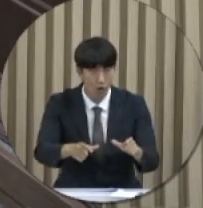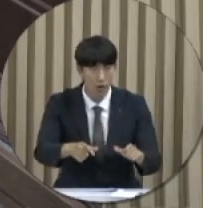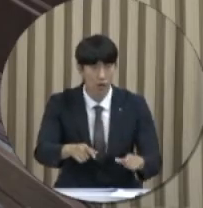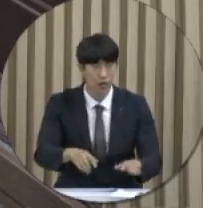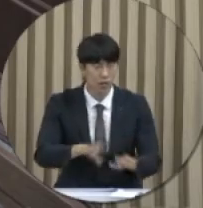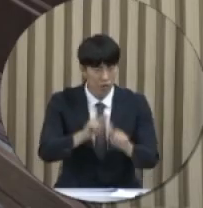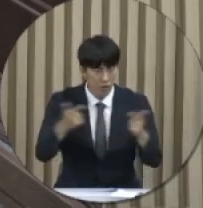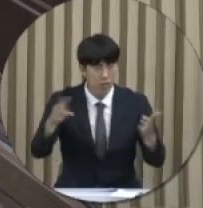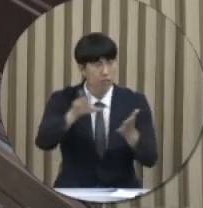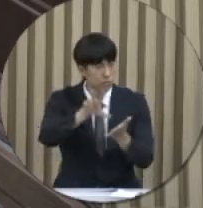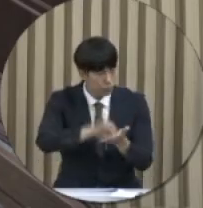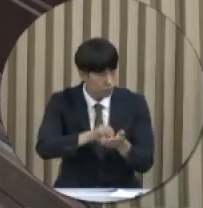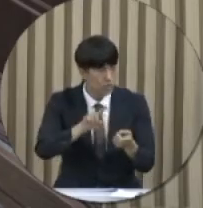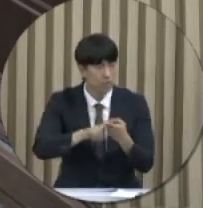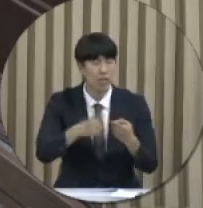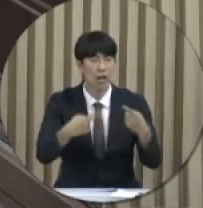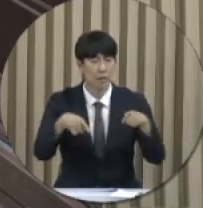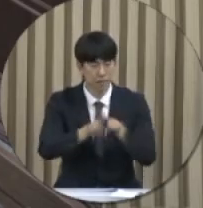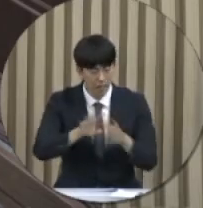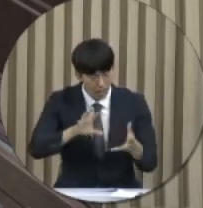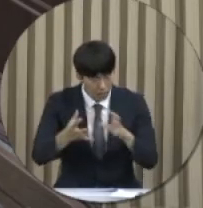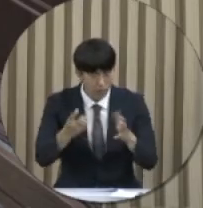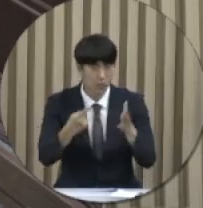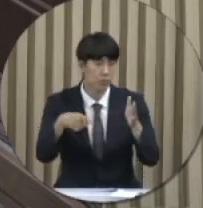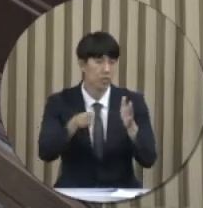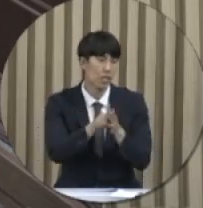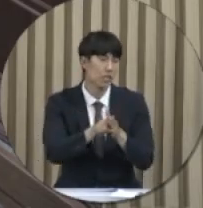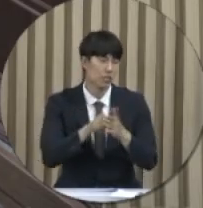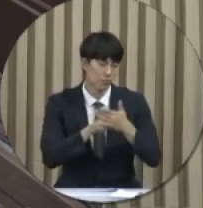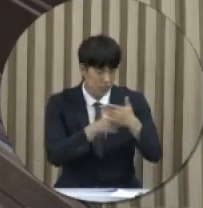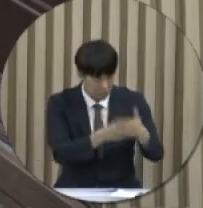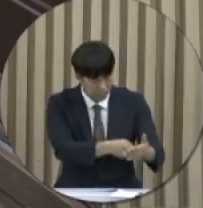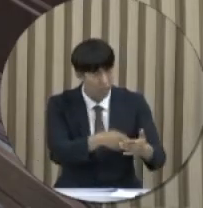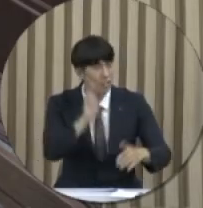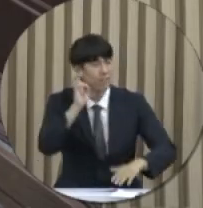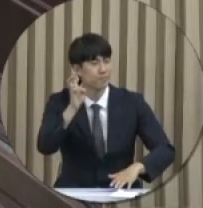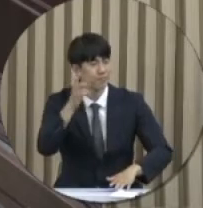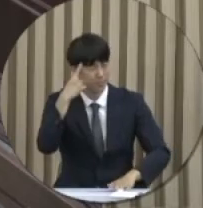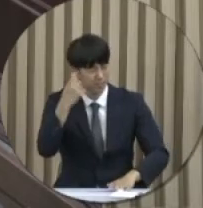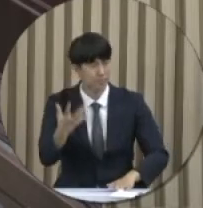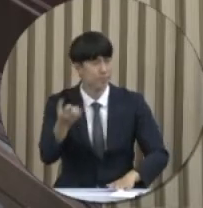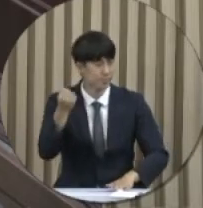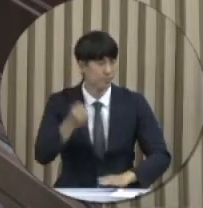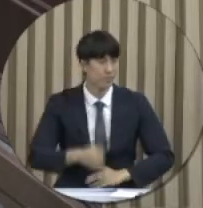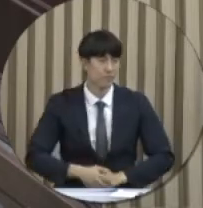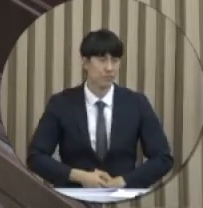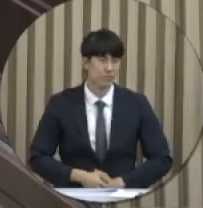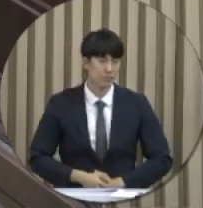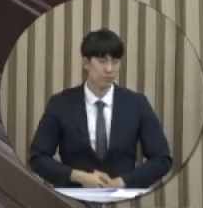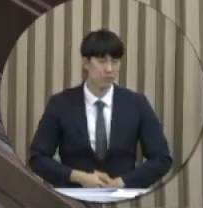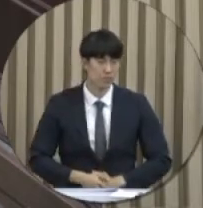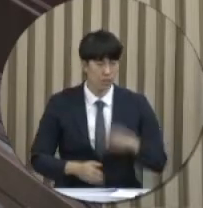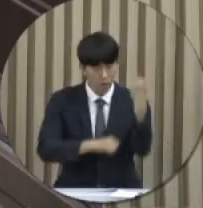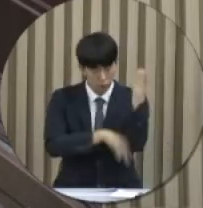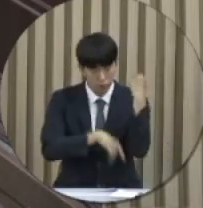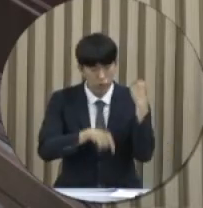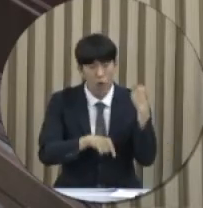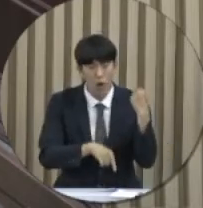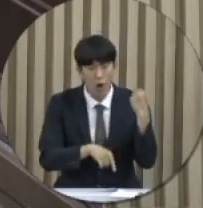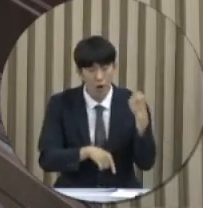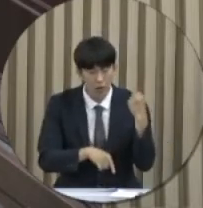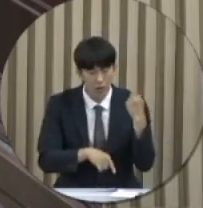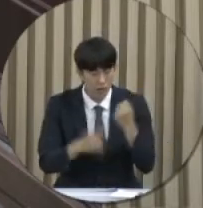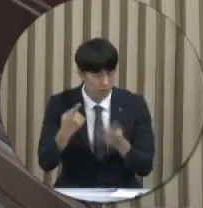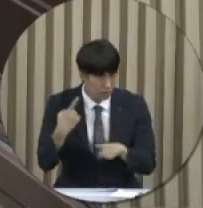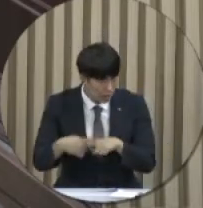가지 문제점들을 함께 해결하려고 아마 그렇게 진행이 되지 않았을까, 저는 그렇게 생각이 되고요. 본질이 그렇다 그러면 어찌됐든 간에